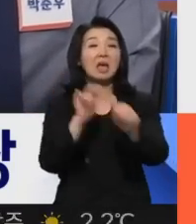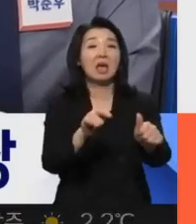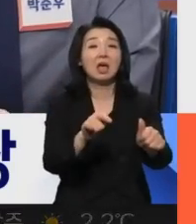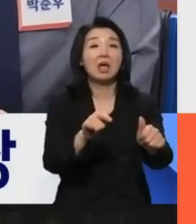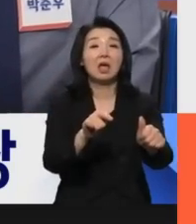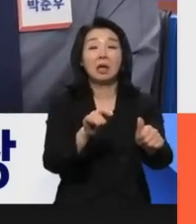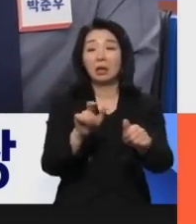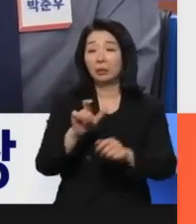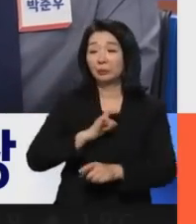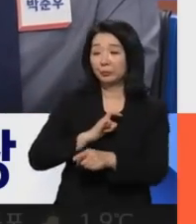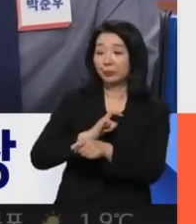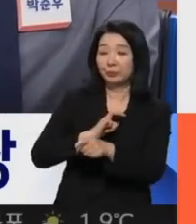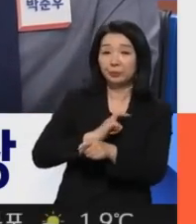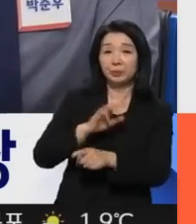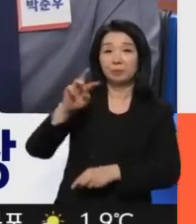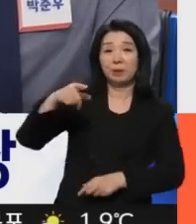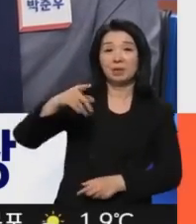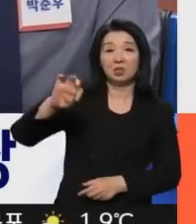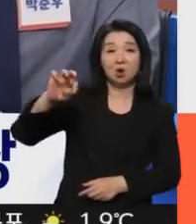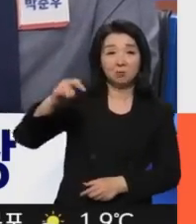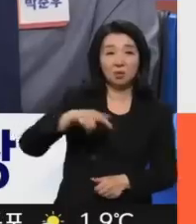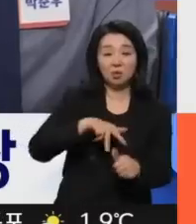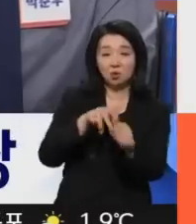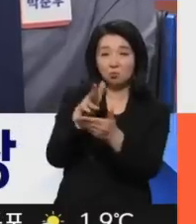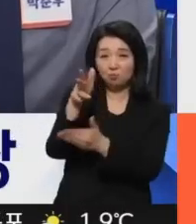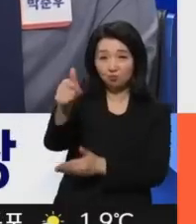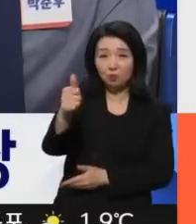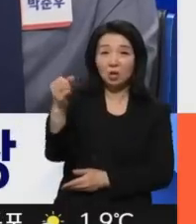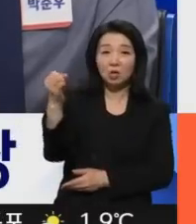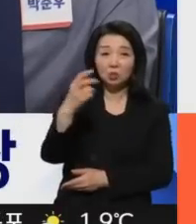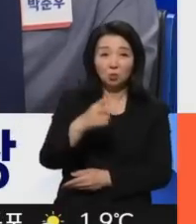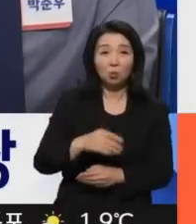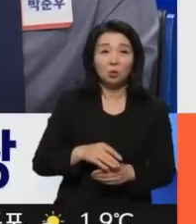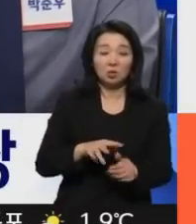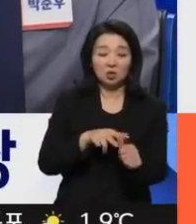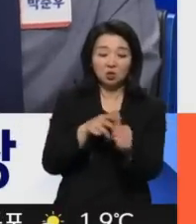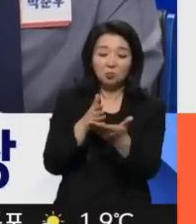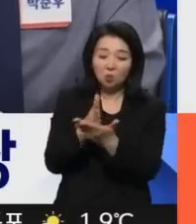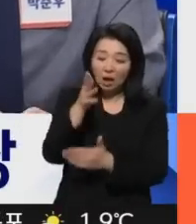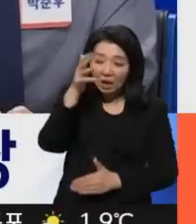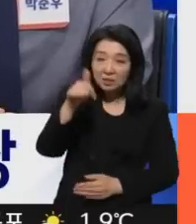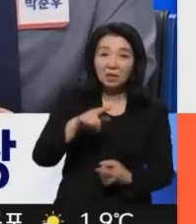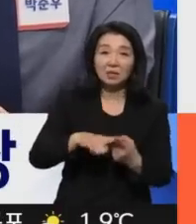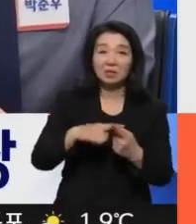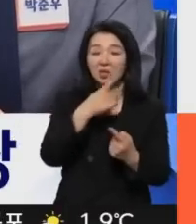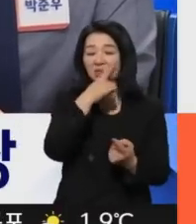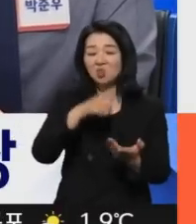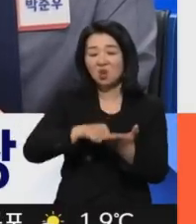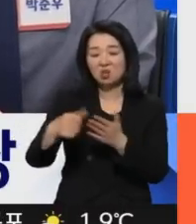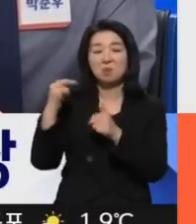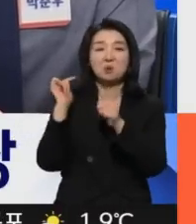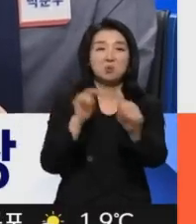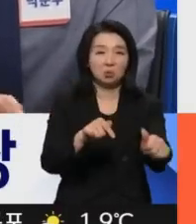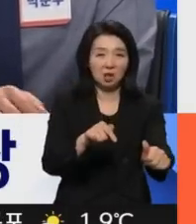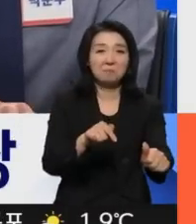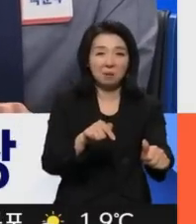이 서울청 박성민 전 정보부장과 용산서 김진호 전 정보과장에 대해서는 증거인멸 교사 혐의를 적용을 했습니다.